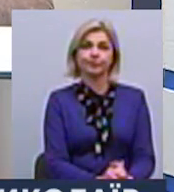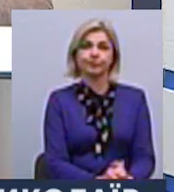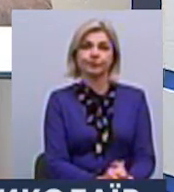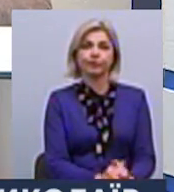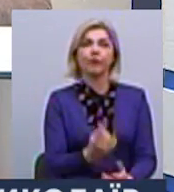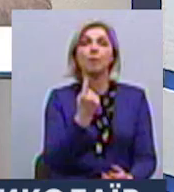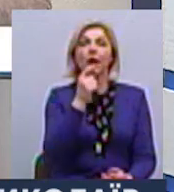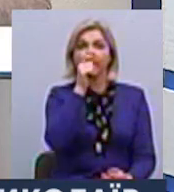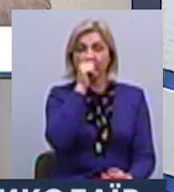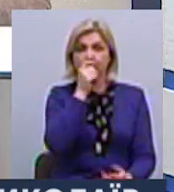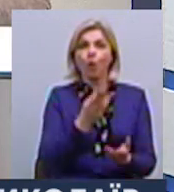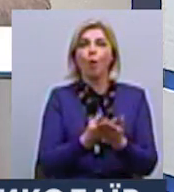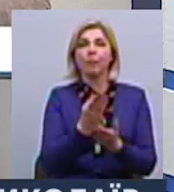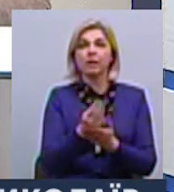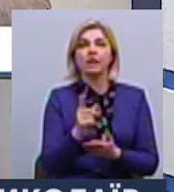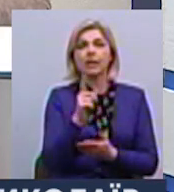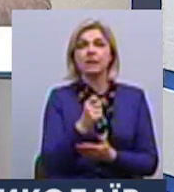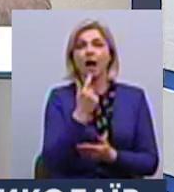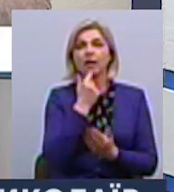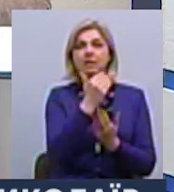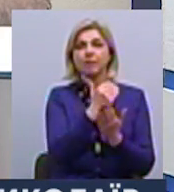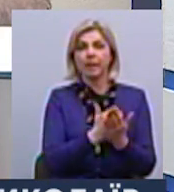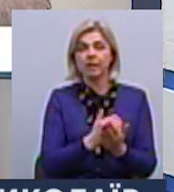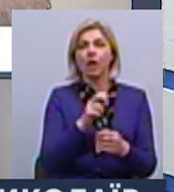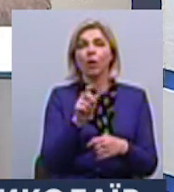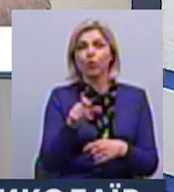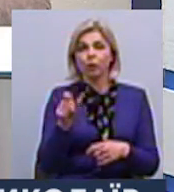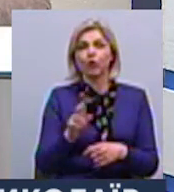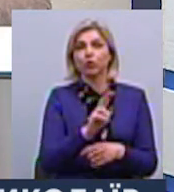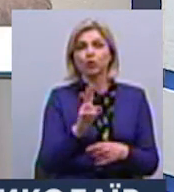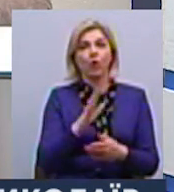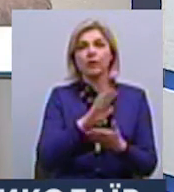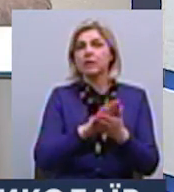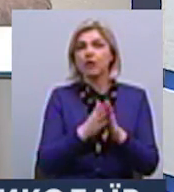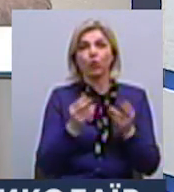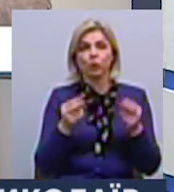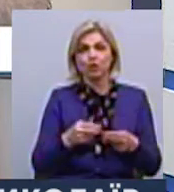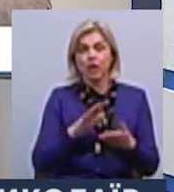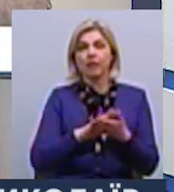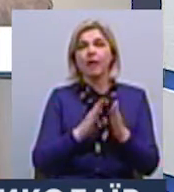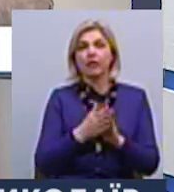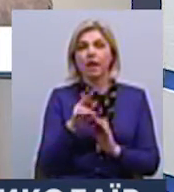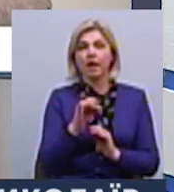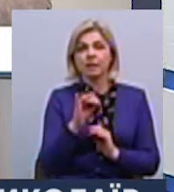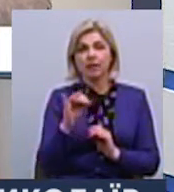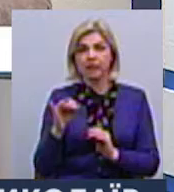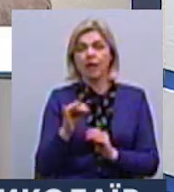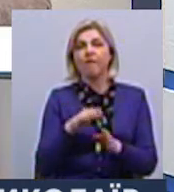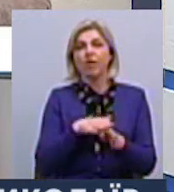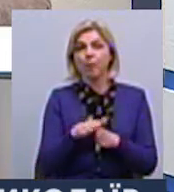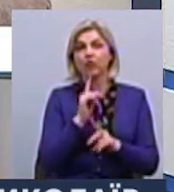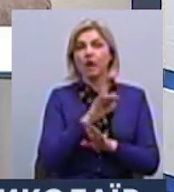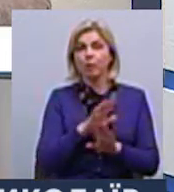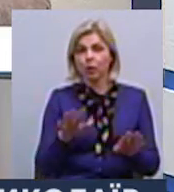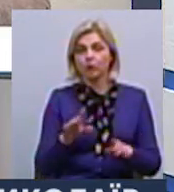З 1 квітня оплата за червоний список пацієнтам, які не заключили декларації, здійснюватиметься не буде. Про